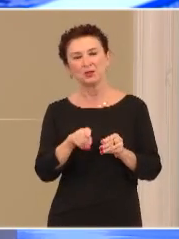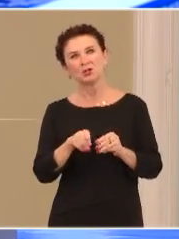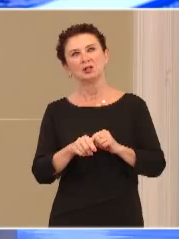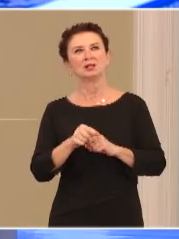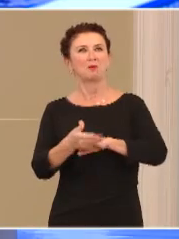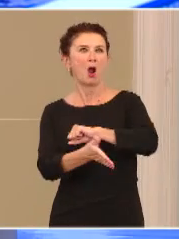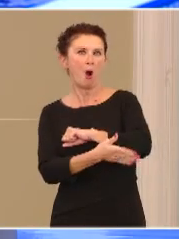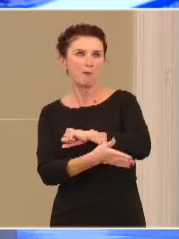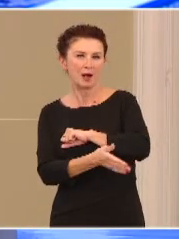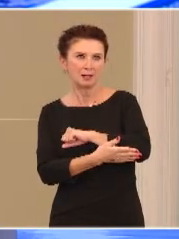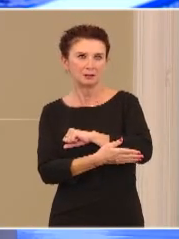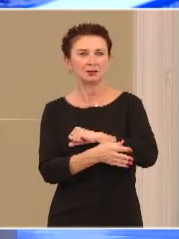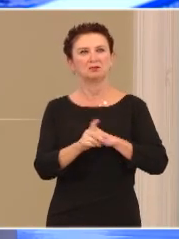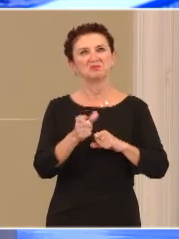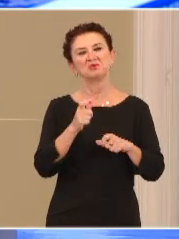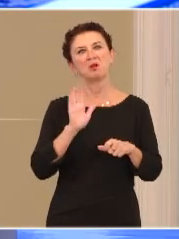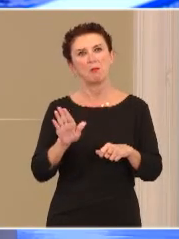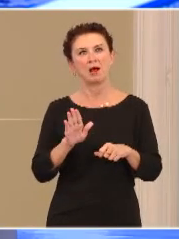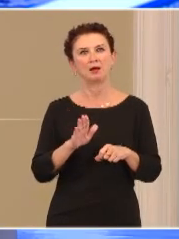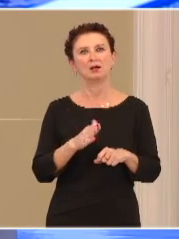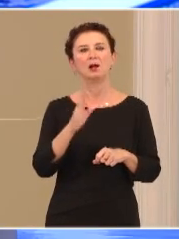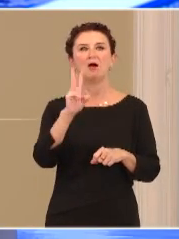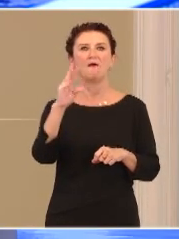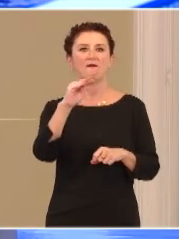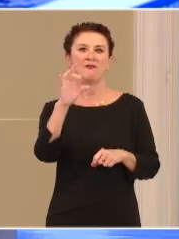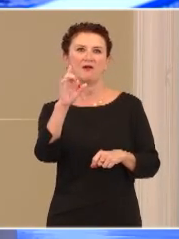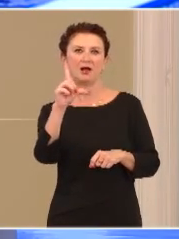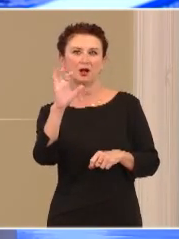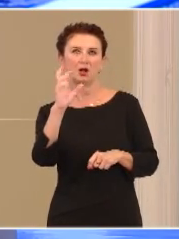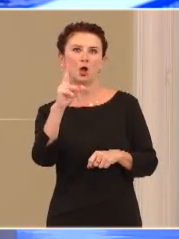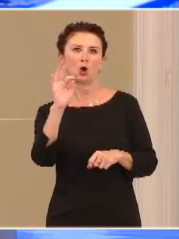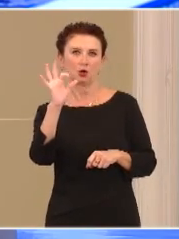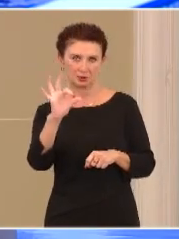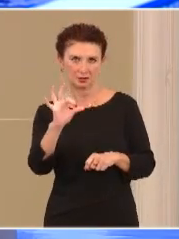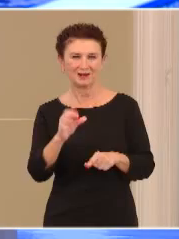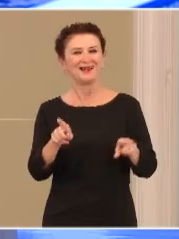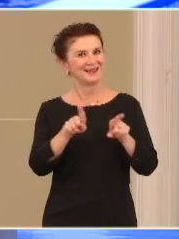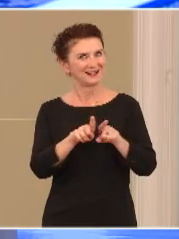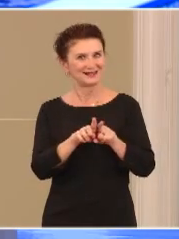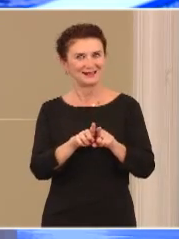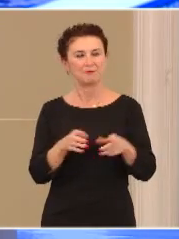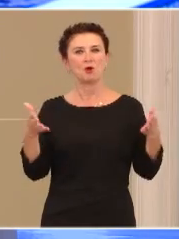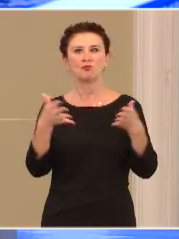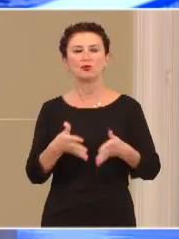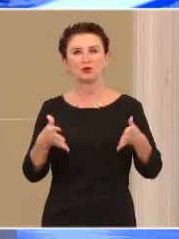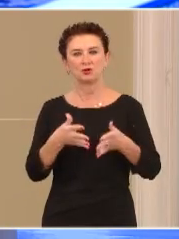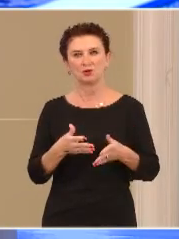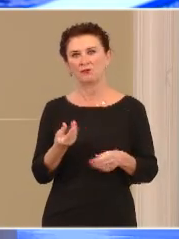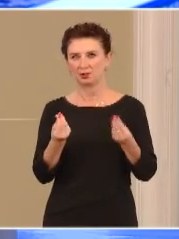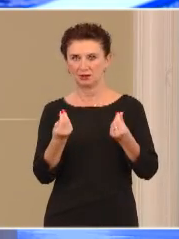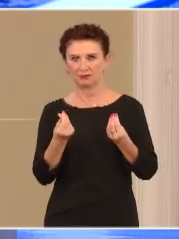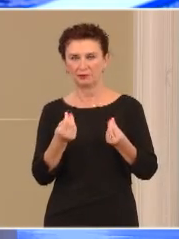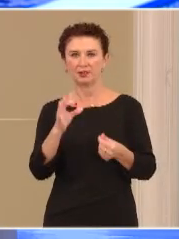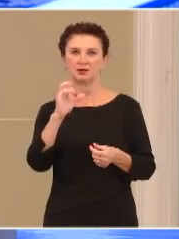węglokoksu właśnie Towarzystwa Finansowego Silesia oraz Polskich Inwestycji